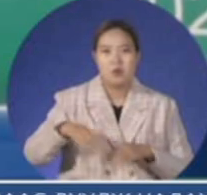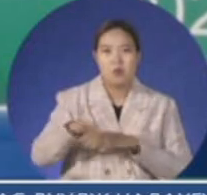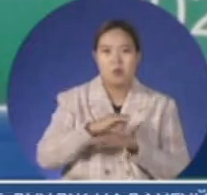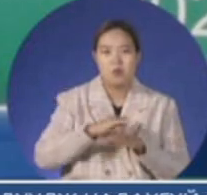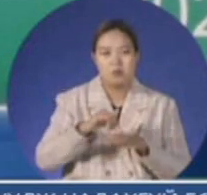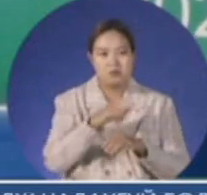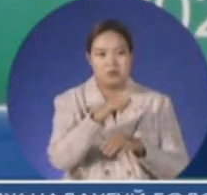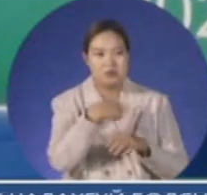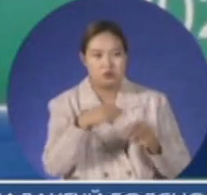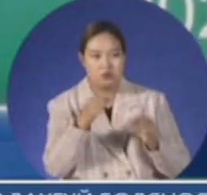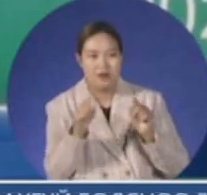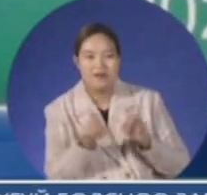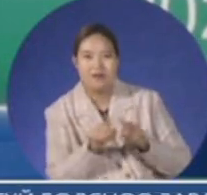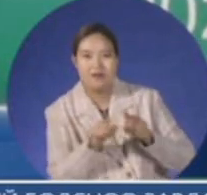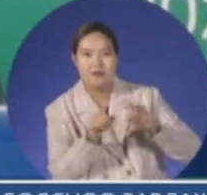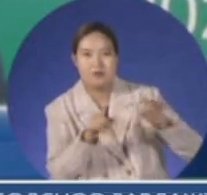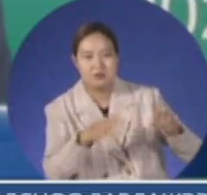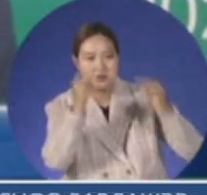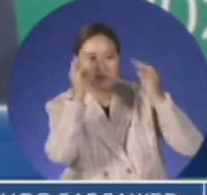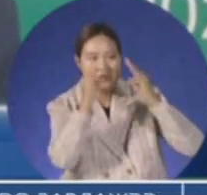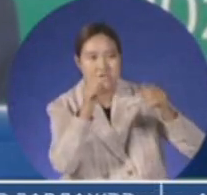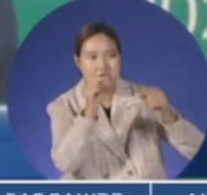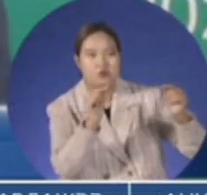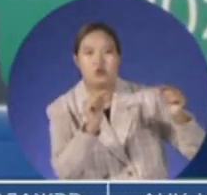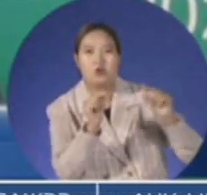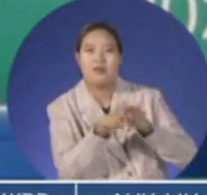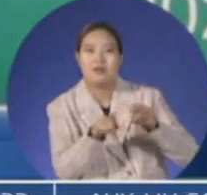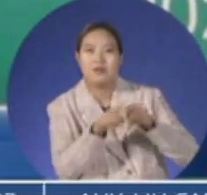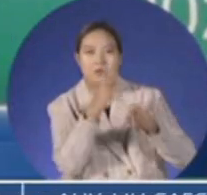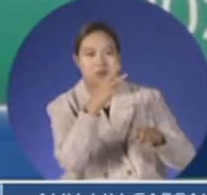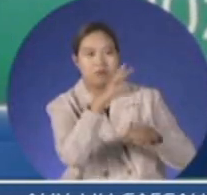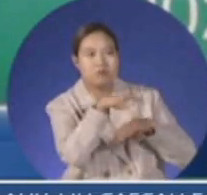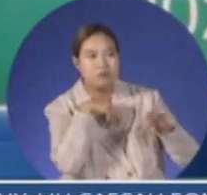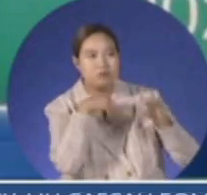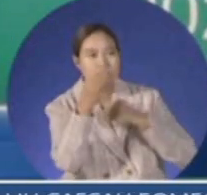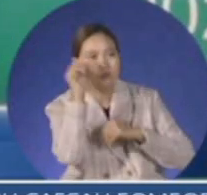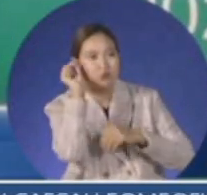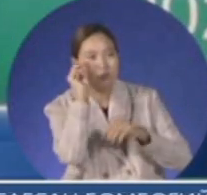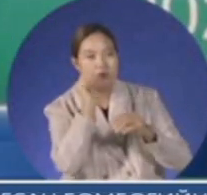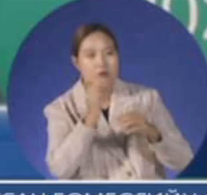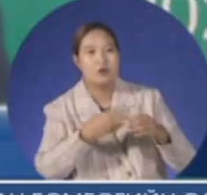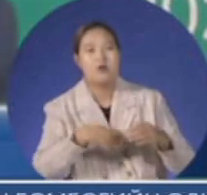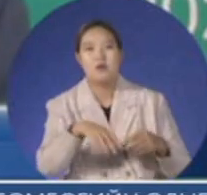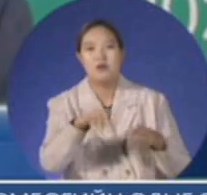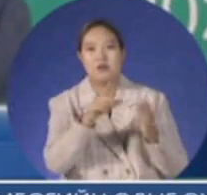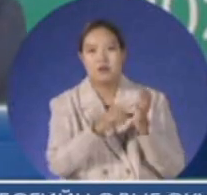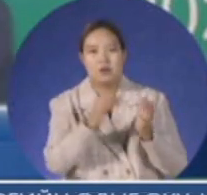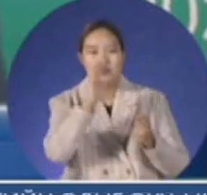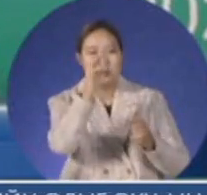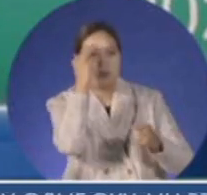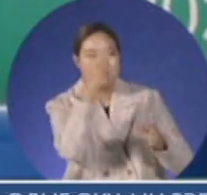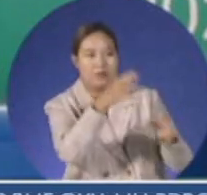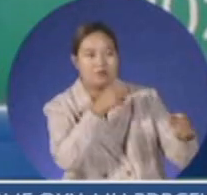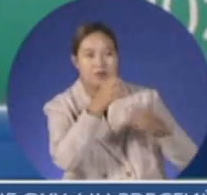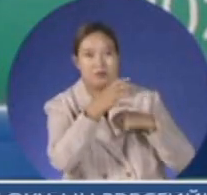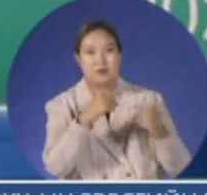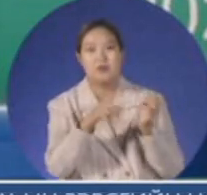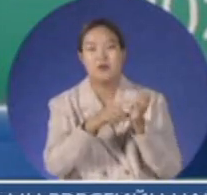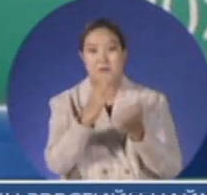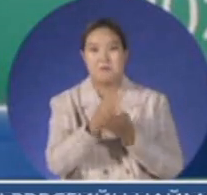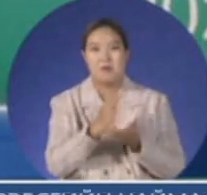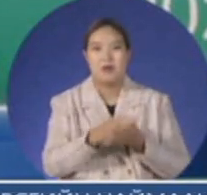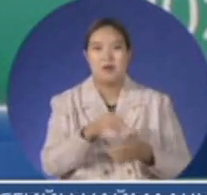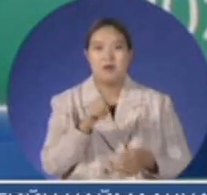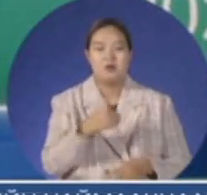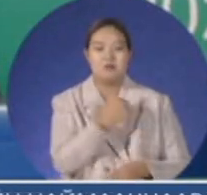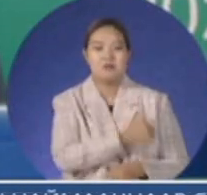ойролцоо ухраас шийдлэнч гэсэн их ойролцоо бай. Бизнесээ сурах зүйлж сурч одоо өөрөө төршлөх судлах зүйлж их байна. Тэр талаар оролцогчдод бүгдээр